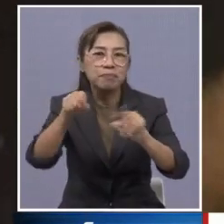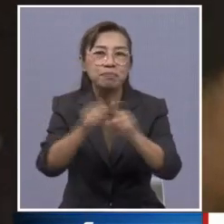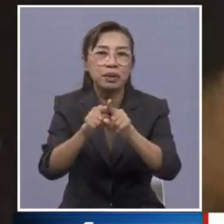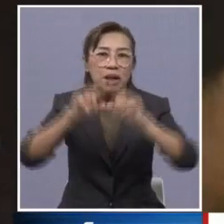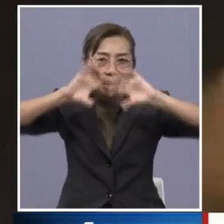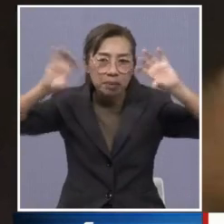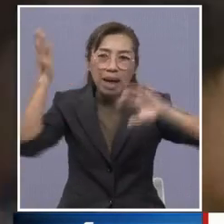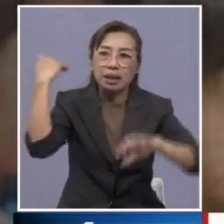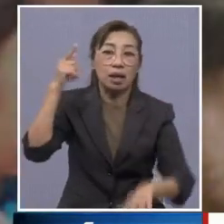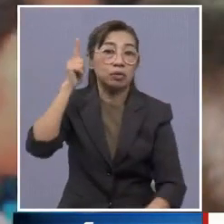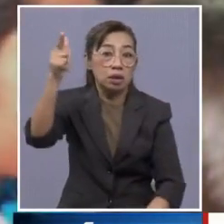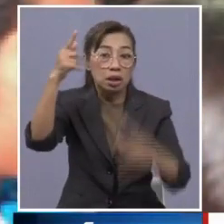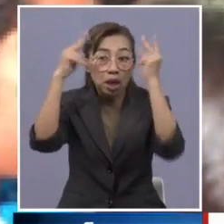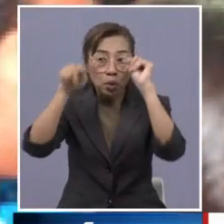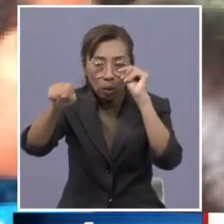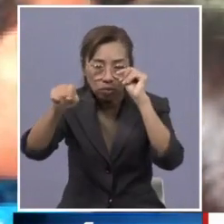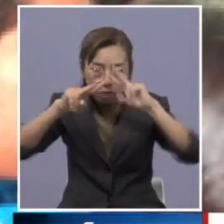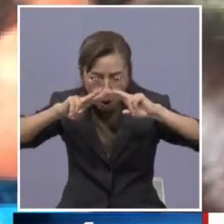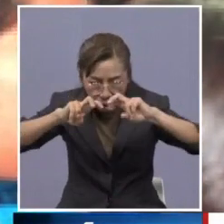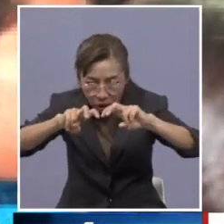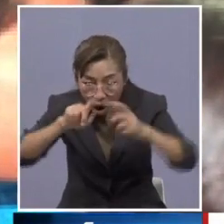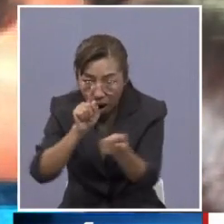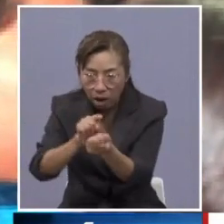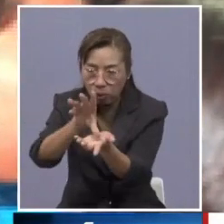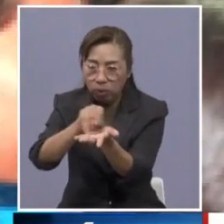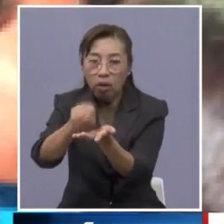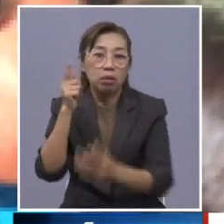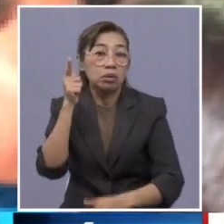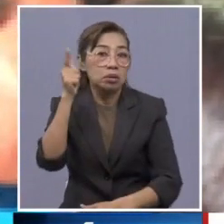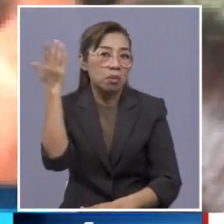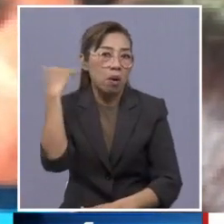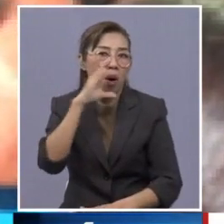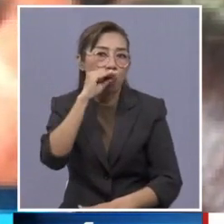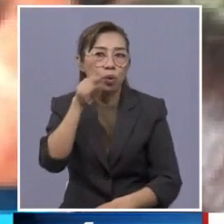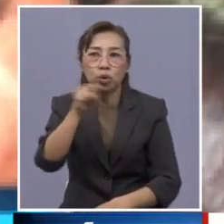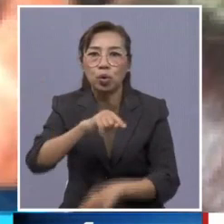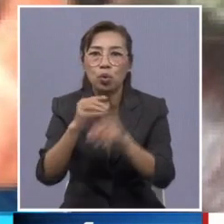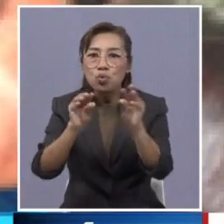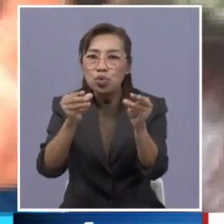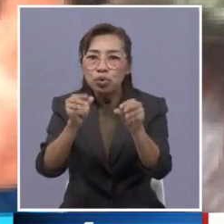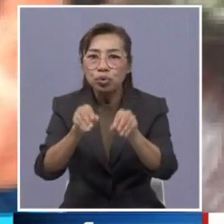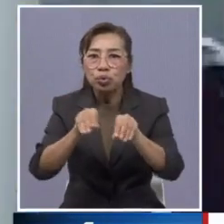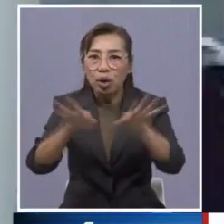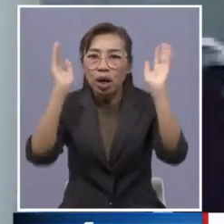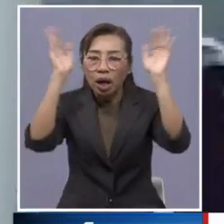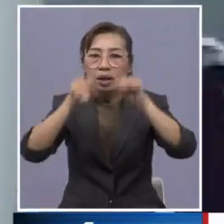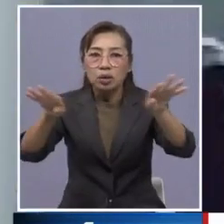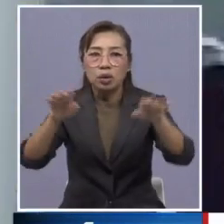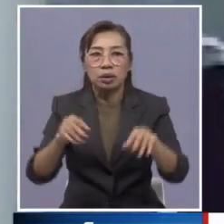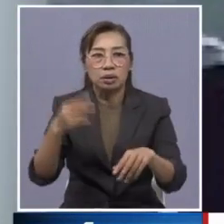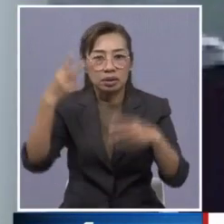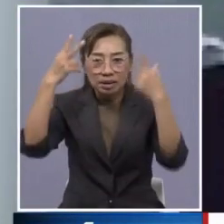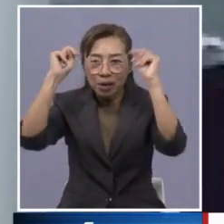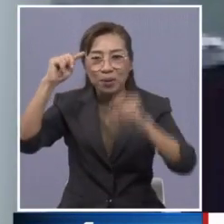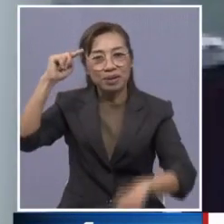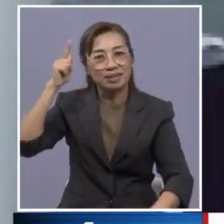รัฐบาลของคุณทักษิณไปเจอข้อมูลนึงอ่ะครับที่คุณทักษิณพูดเอาไว้ในรายการวิทยุนายกทักษิณพบประชาชน